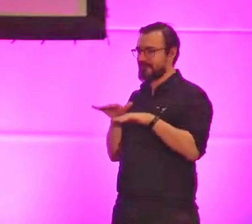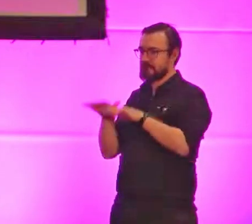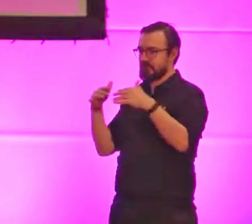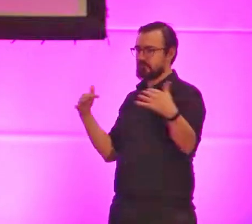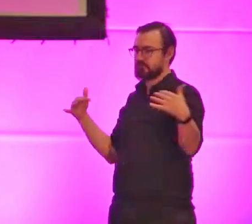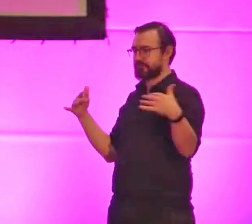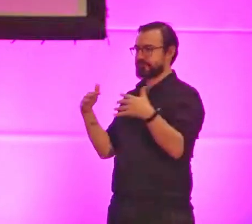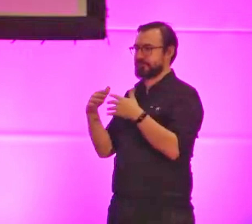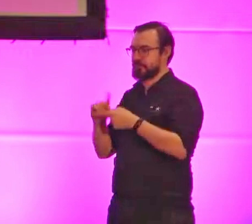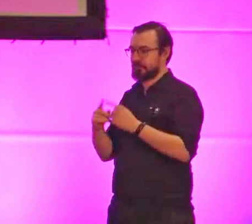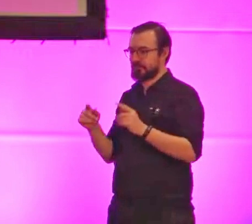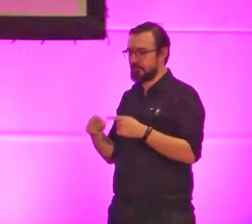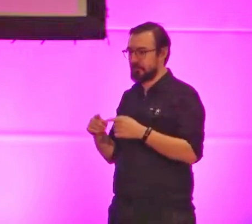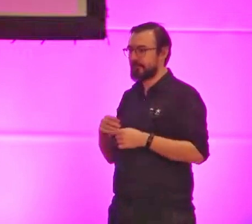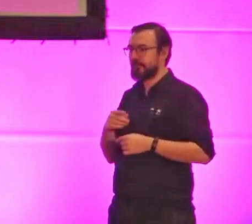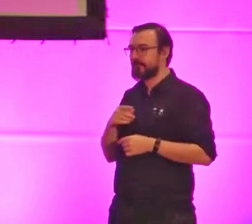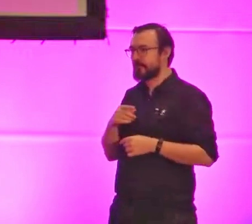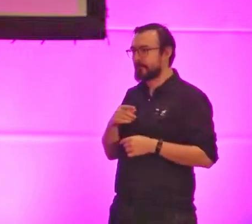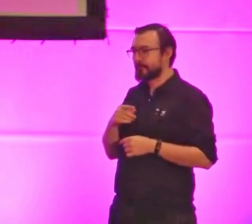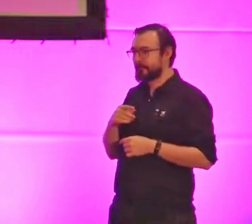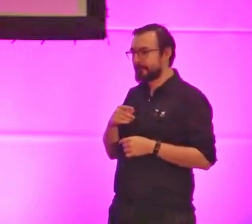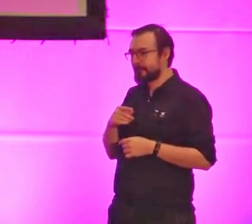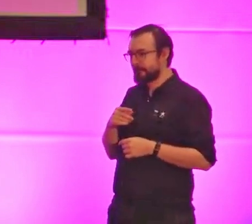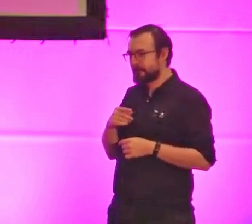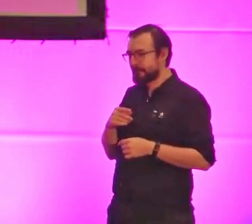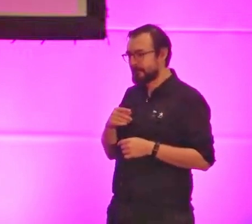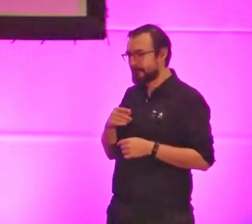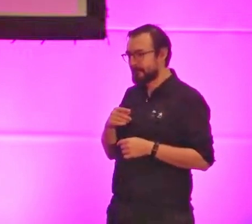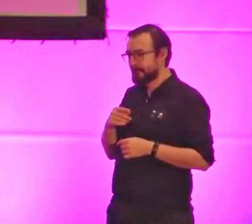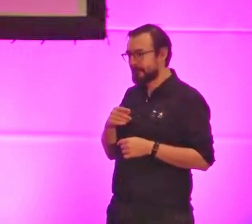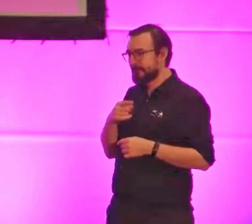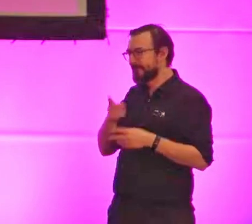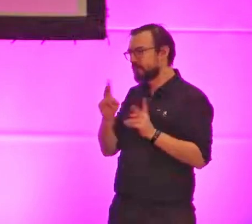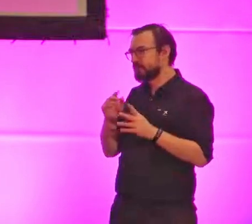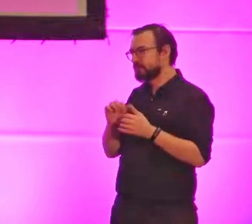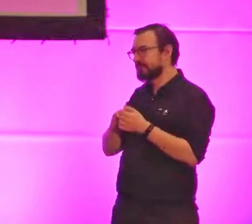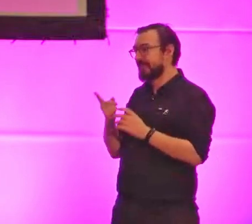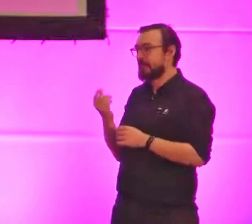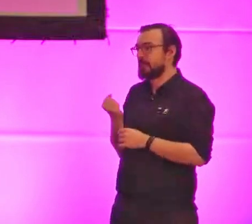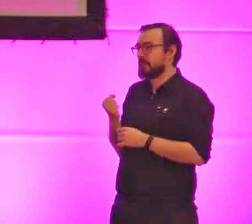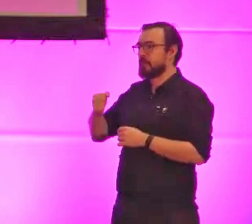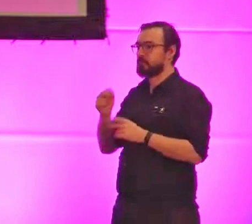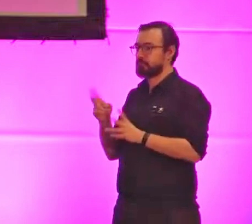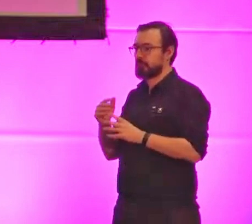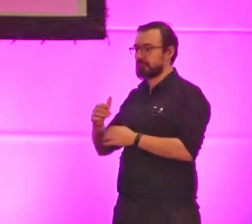anfallen. Och det kommer inte att bevisa varenda enskilt brott som en soldat har